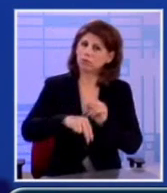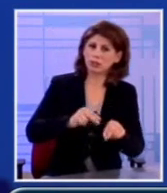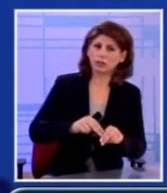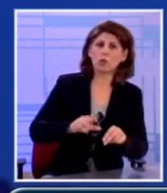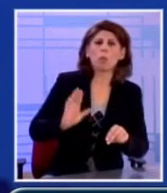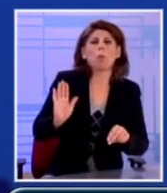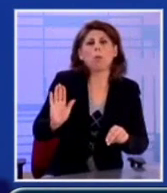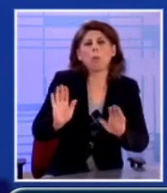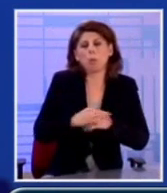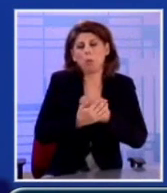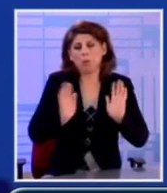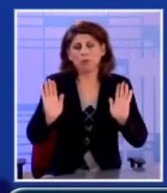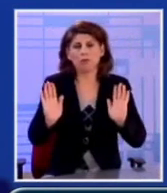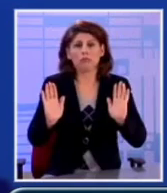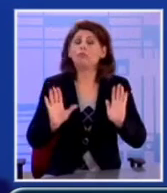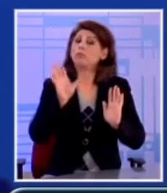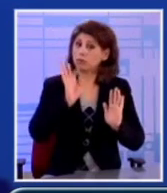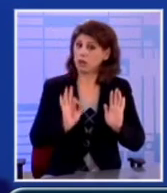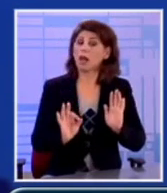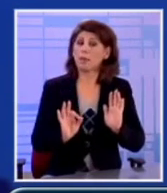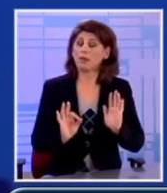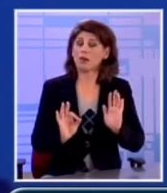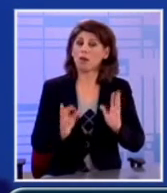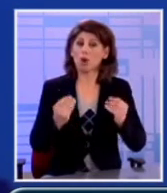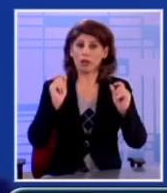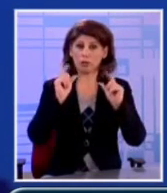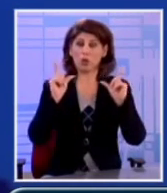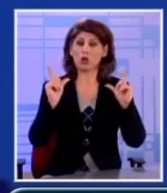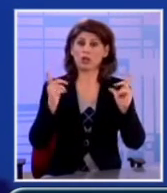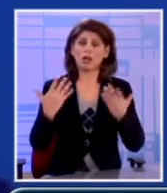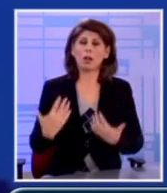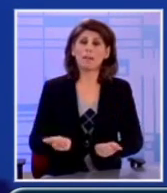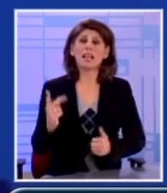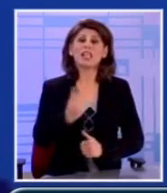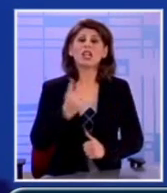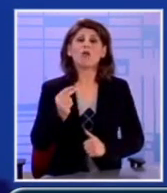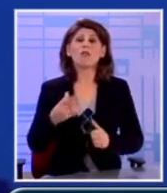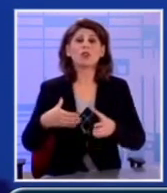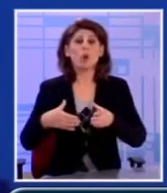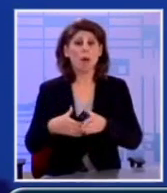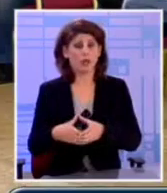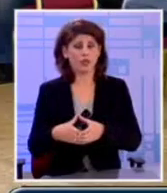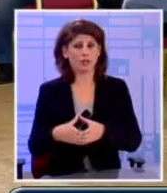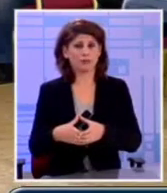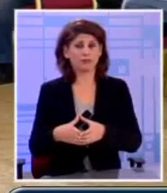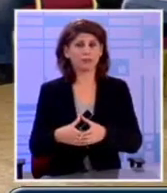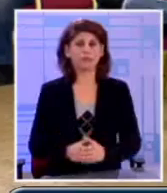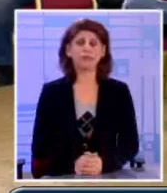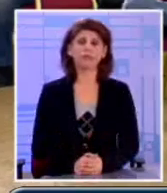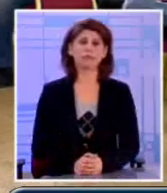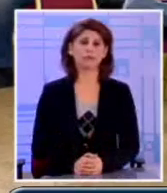Είναι πράγματι εντυπωσιακό ότι υπήρξαν κοινοβουλευτικές ομάδες οι